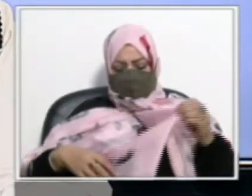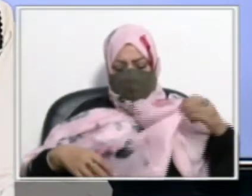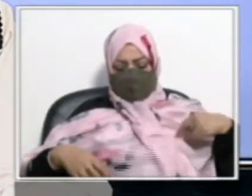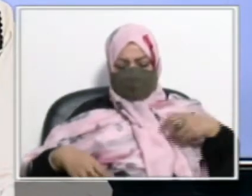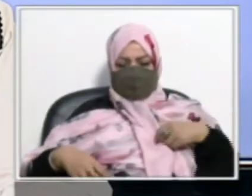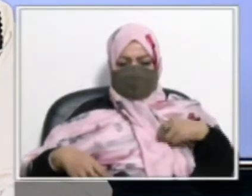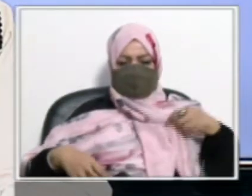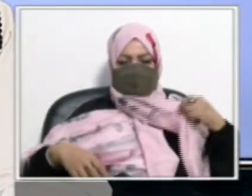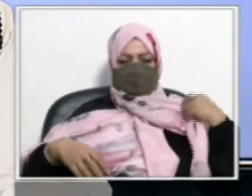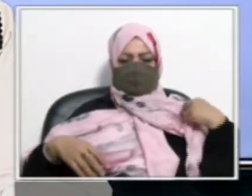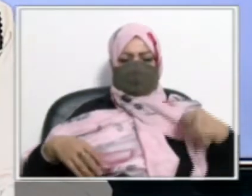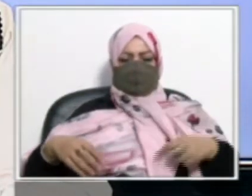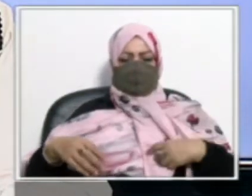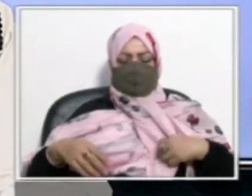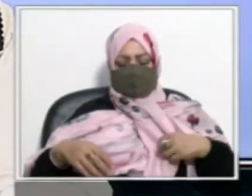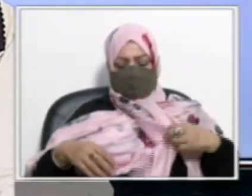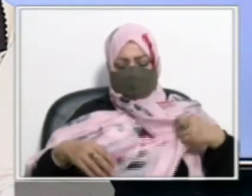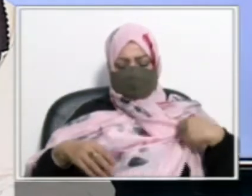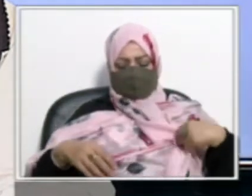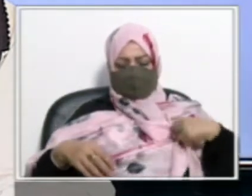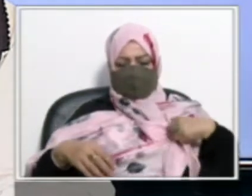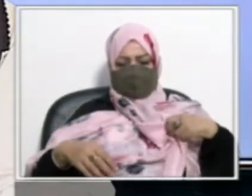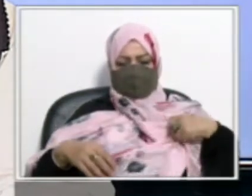الأخ عطية